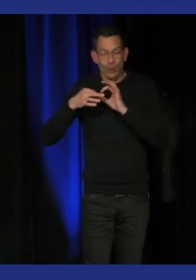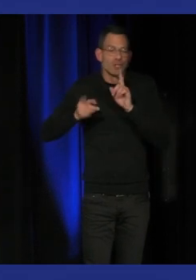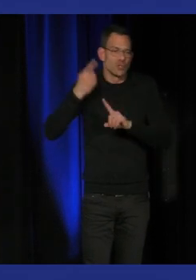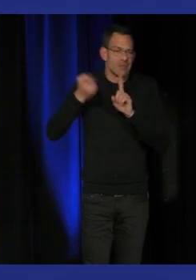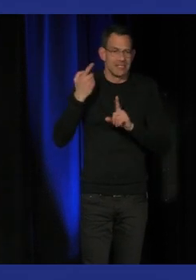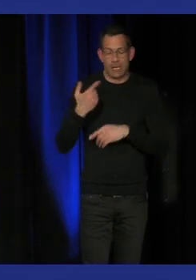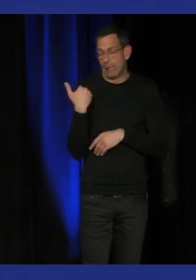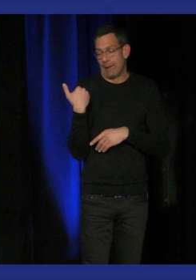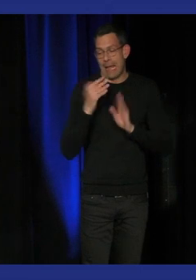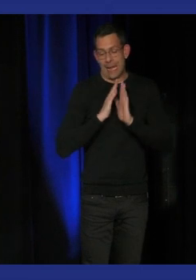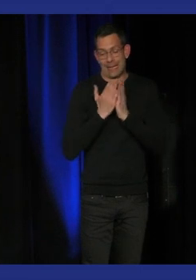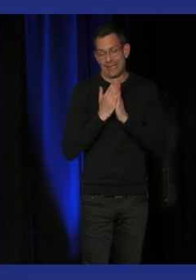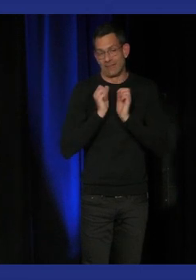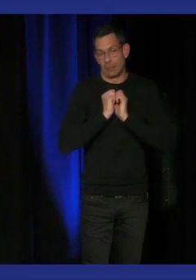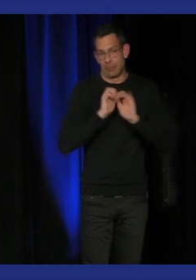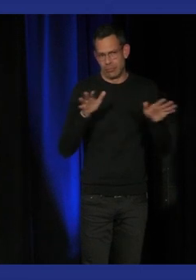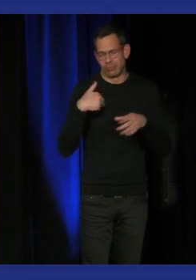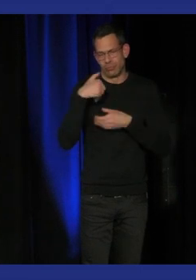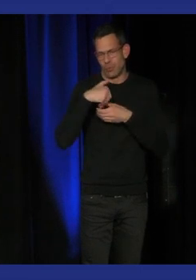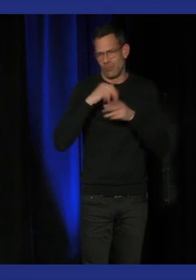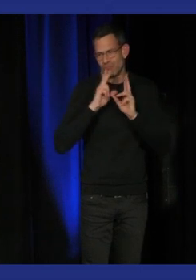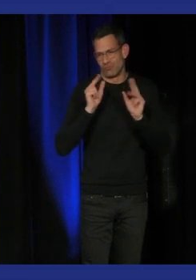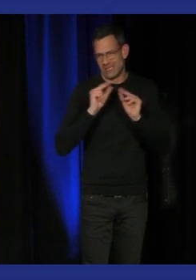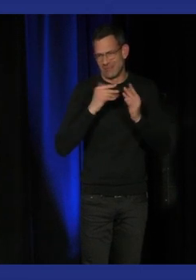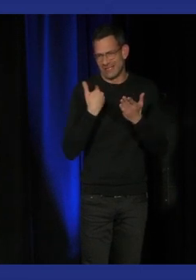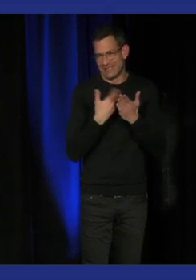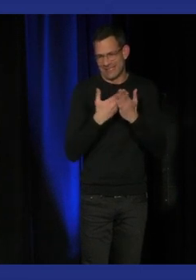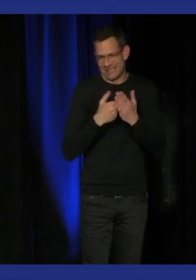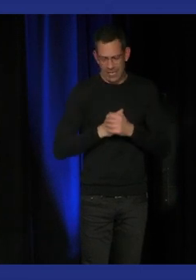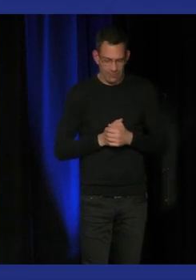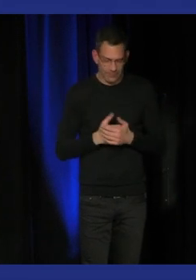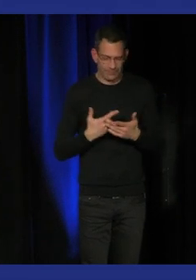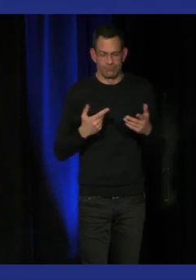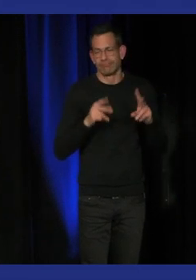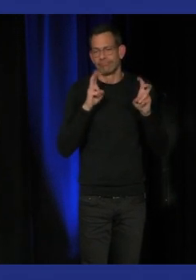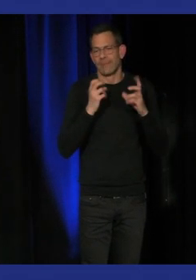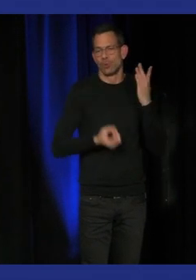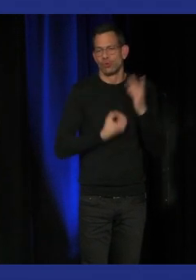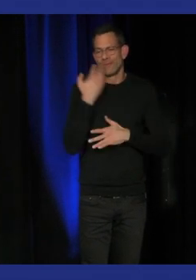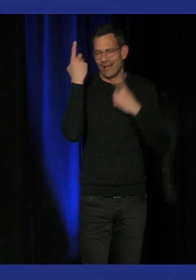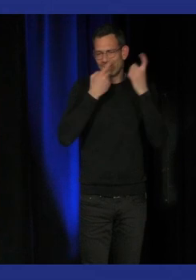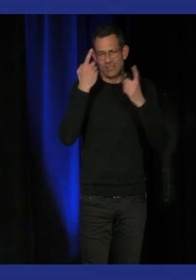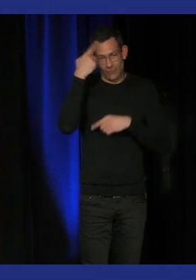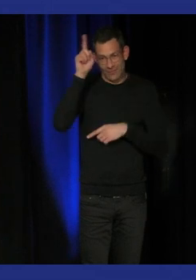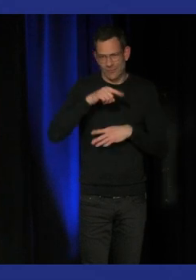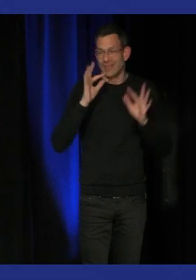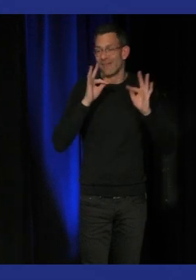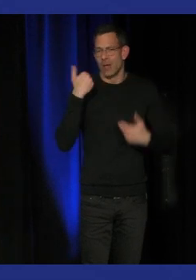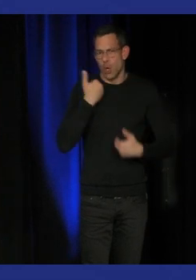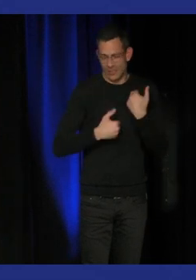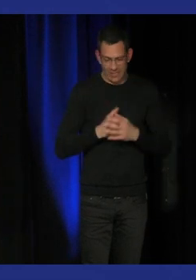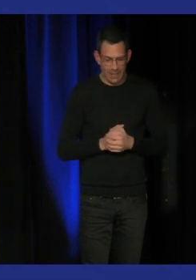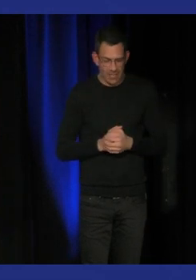mon dernier livre là, sur Les Invalidés, nouvelle réflexion philosophique sur le handicap. Je professe